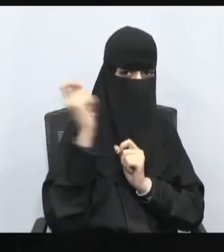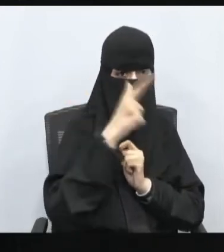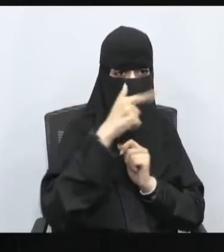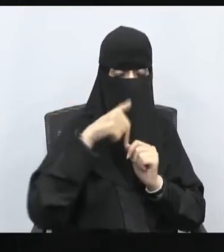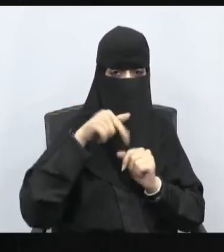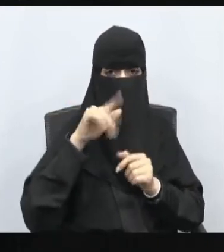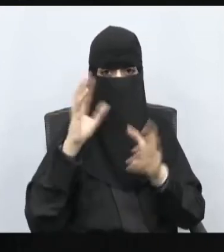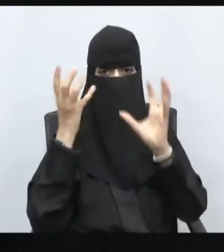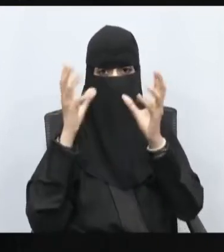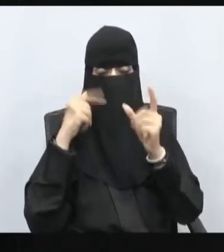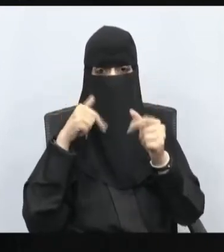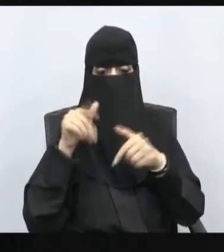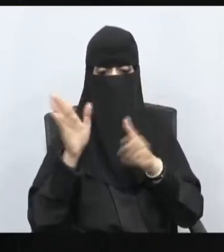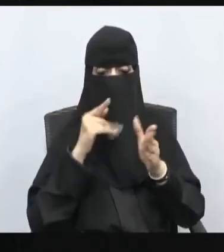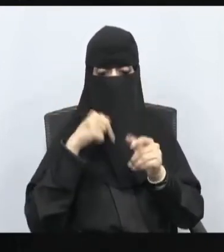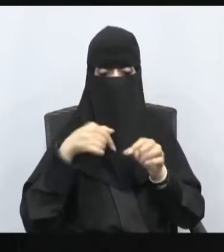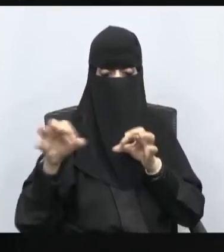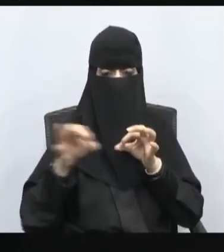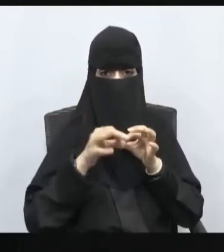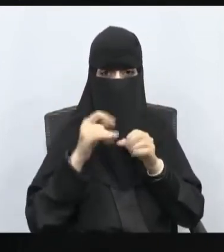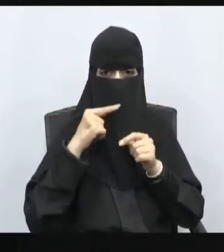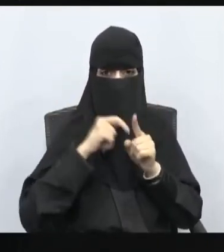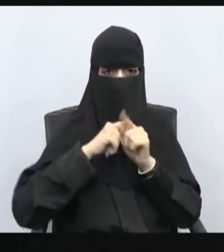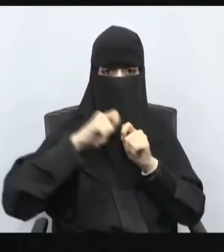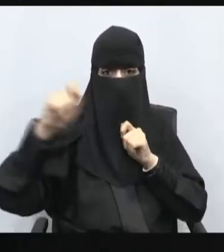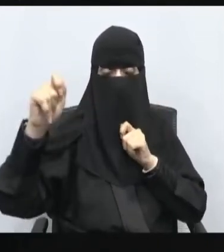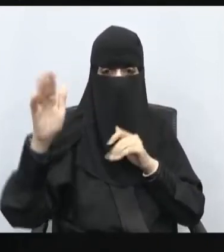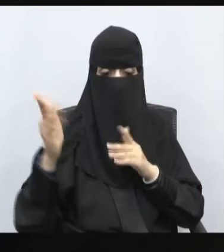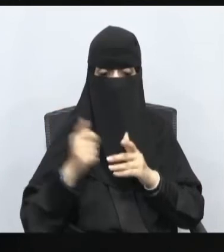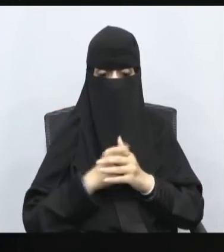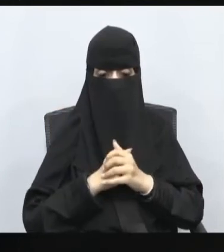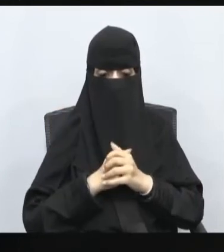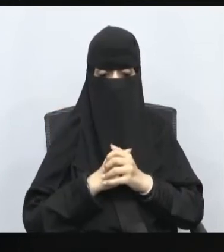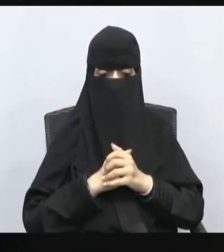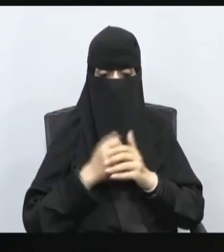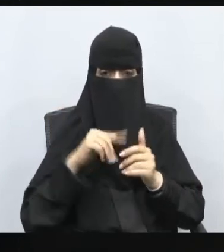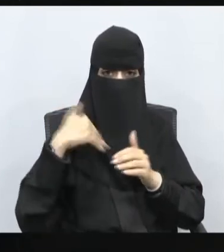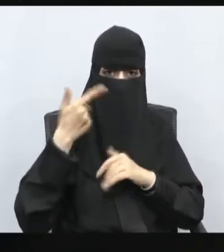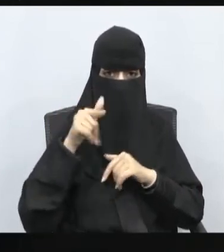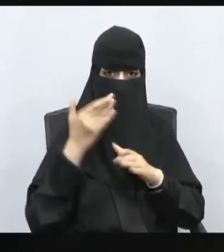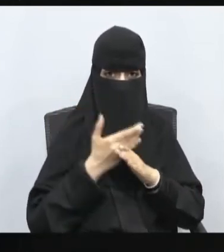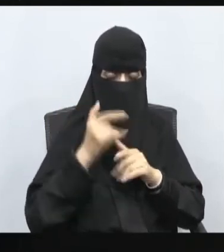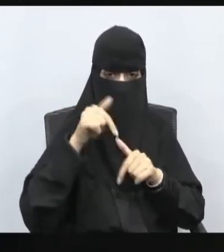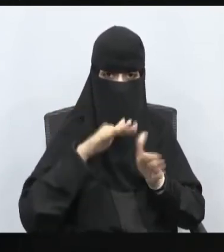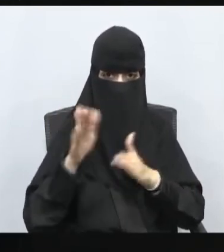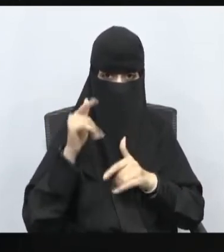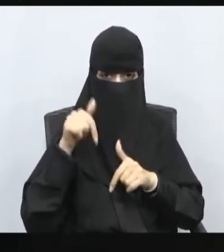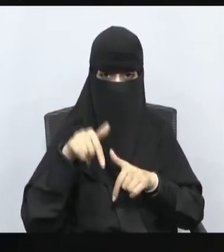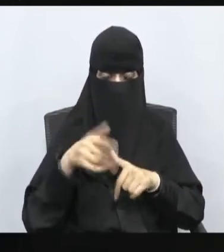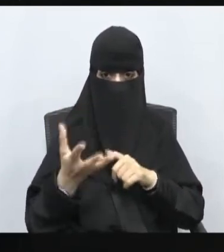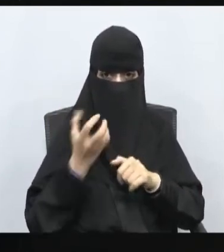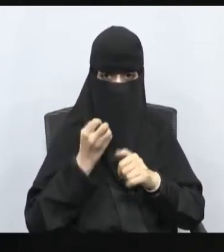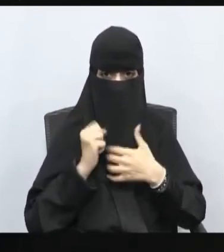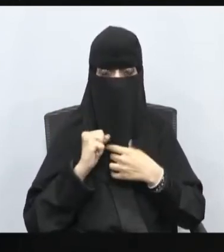سيارة الإسعاف أو الشرطة، وأحيانا يكون الصوت بعيدا. هل يكون له علاقة